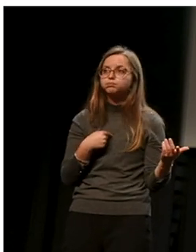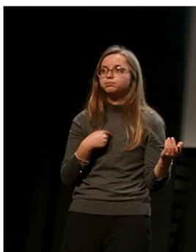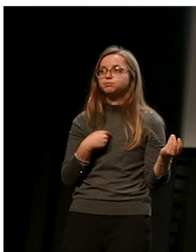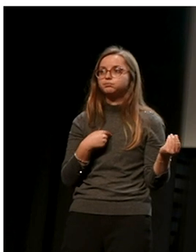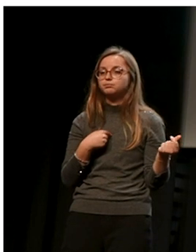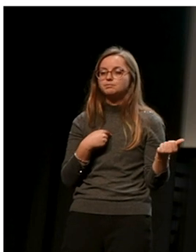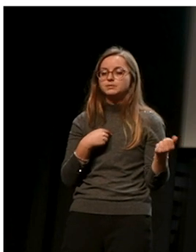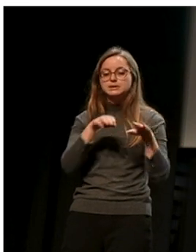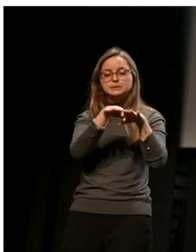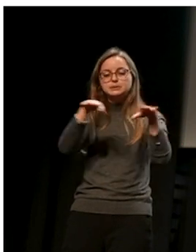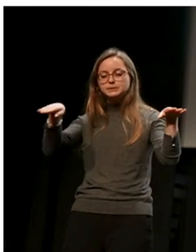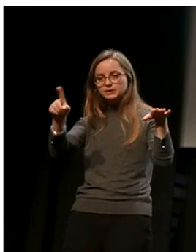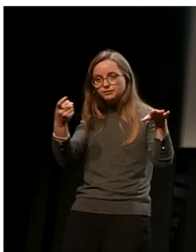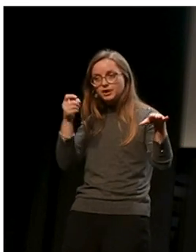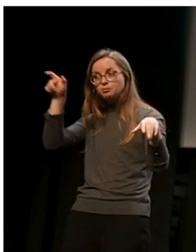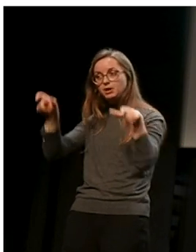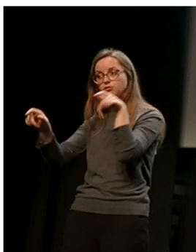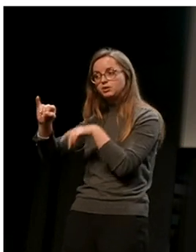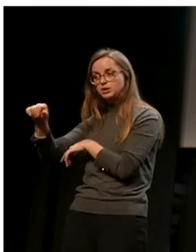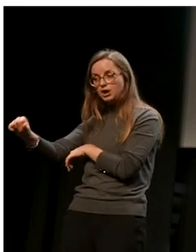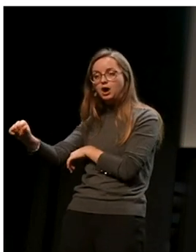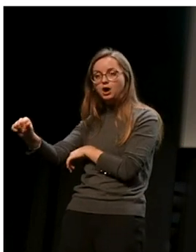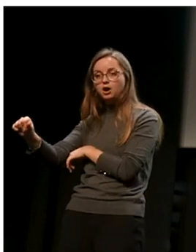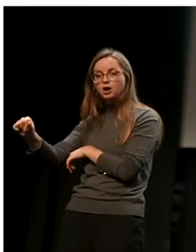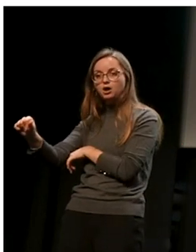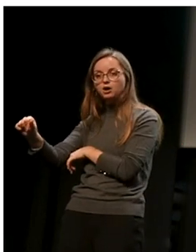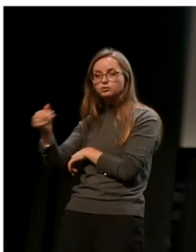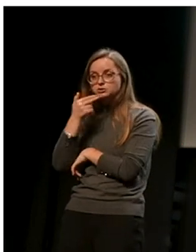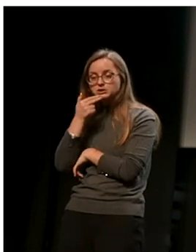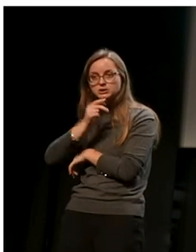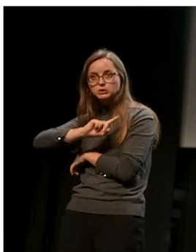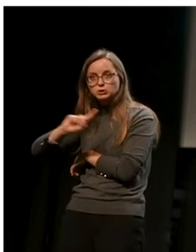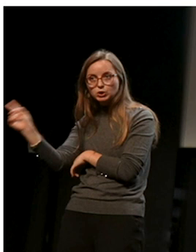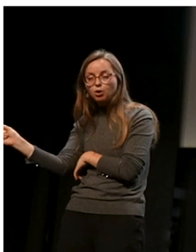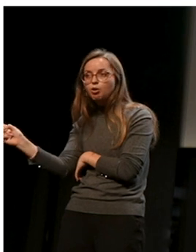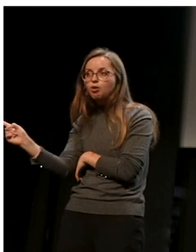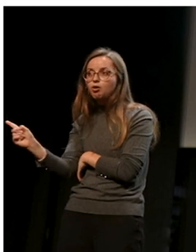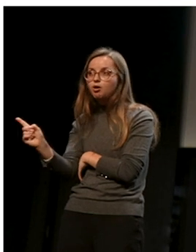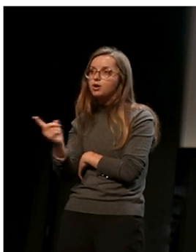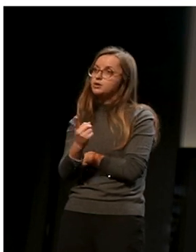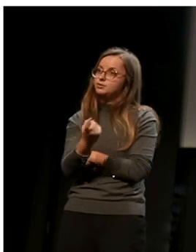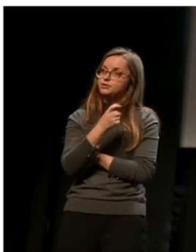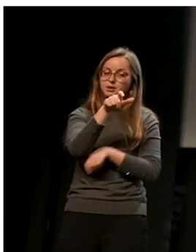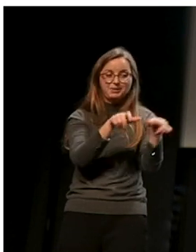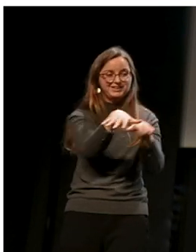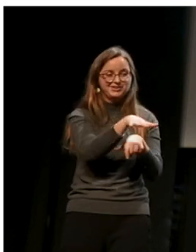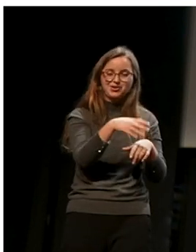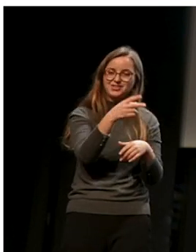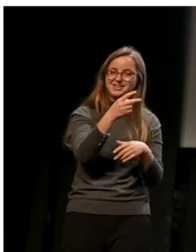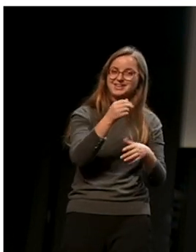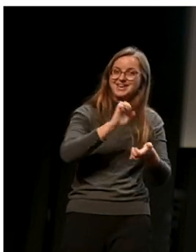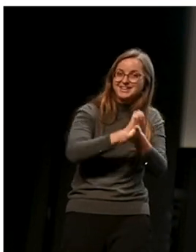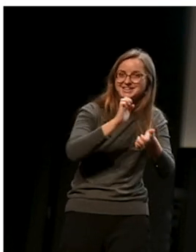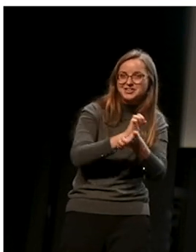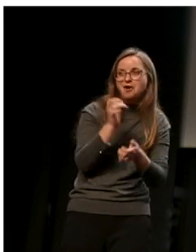dû aux utilisateurs de Midjourney, il va être dû aussi au pusillanisme, à la timidité des éditeurs, de